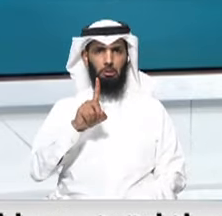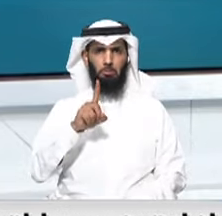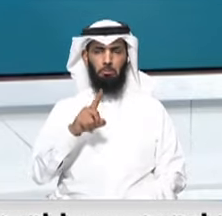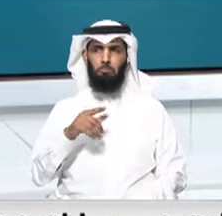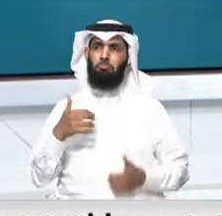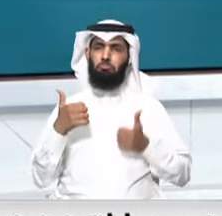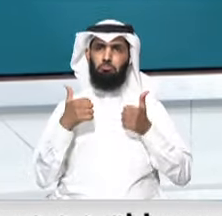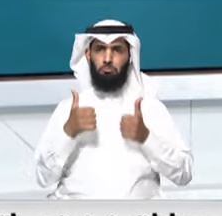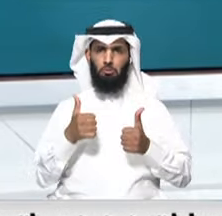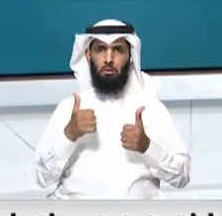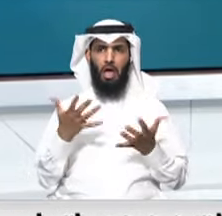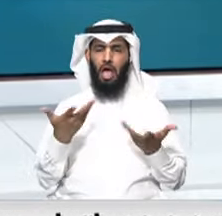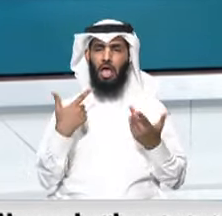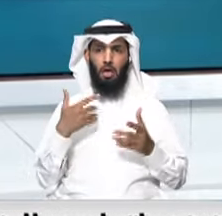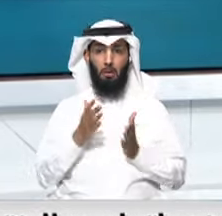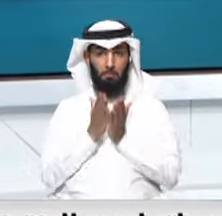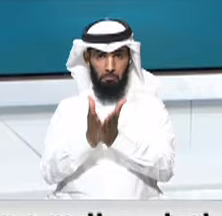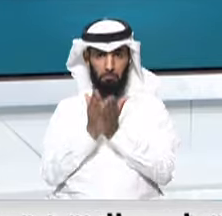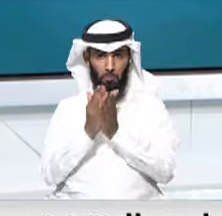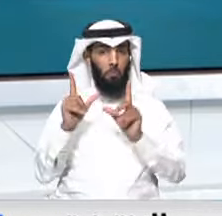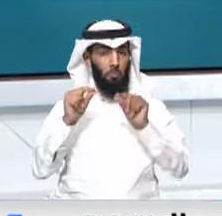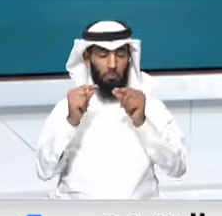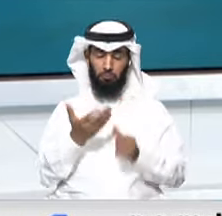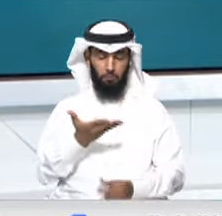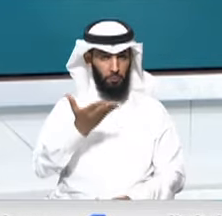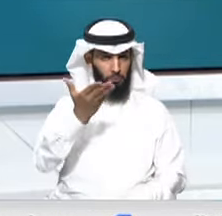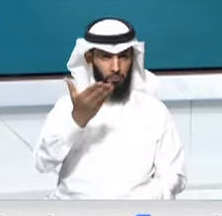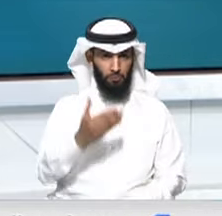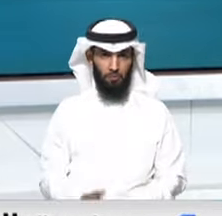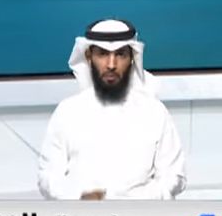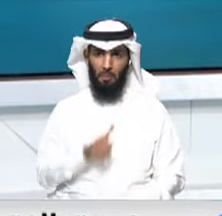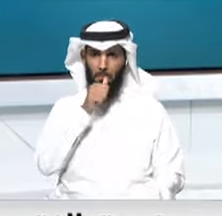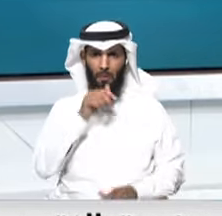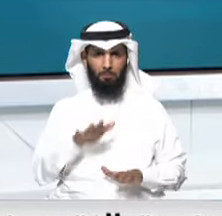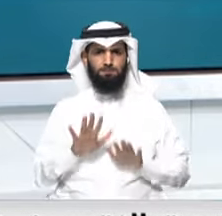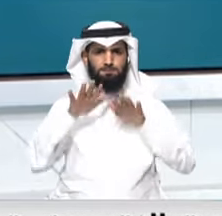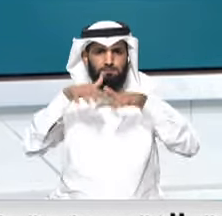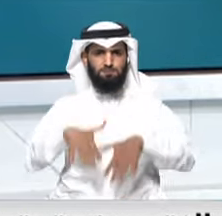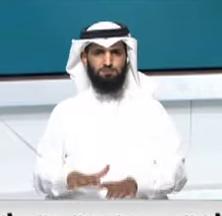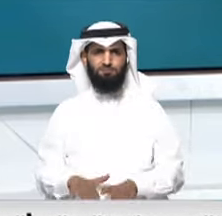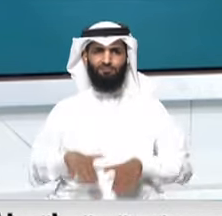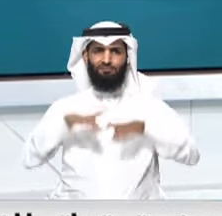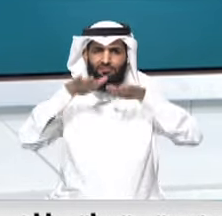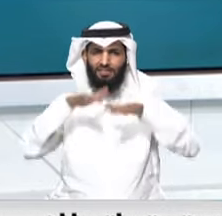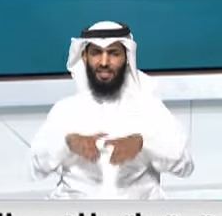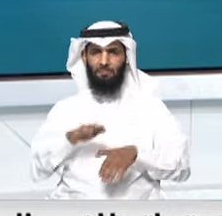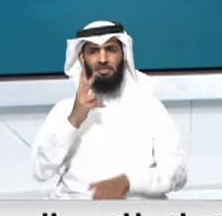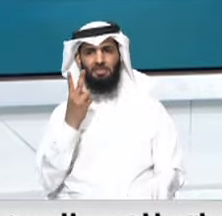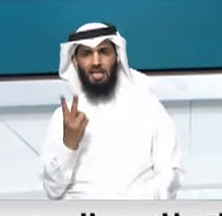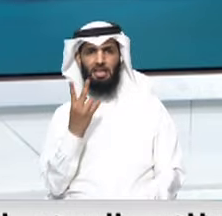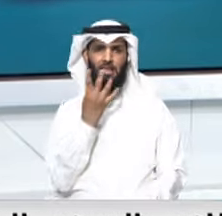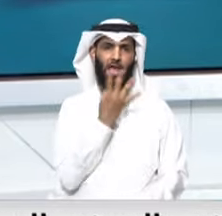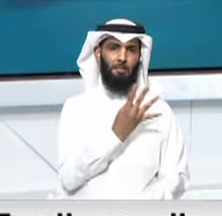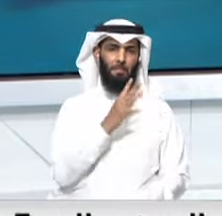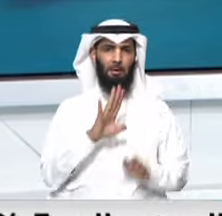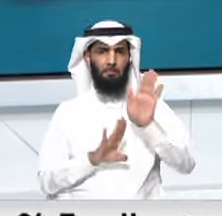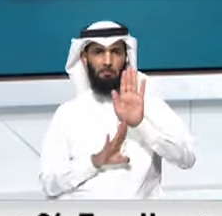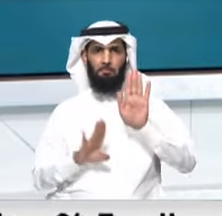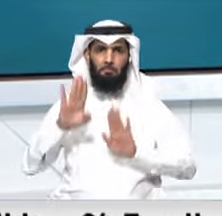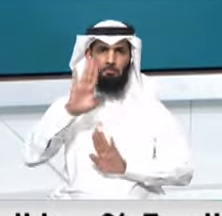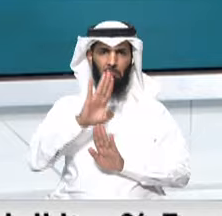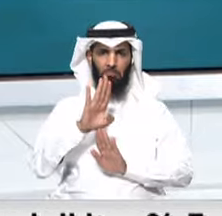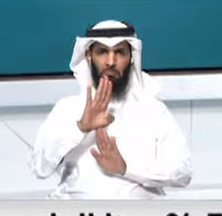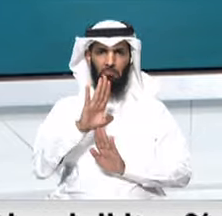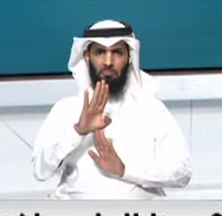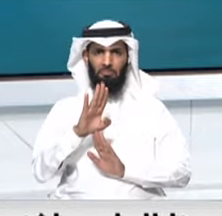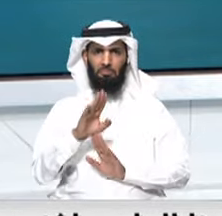مناسبة لممارسة جميع الأنشطة البحرية، متوقع أن تراوح ارتفاع الموج ما بين 2 إلى 4 أقدام، التيارات المائية لا تزال ضعيفة